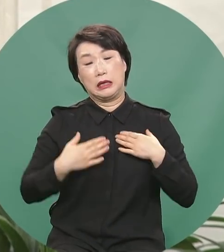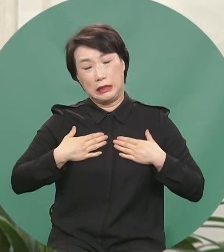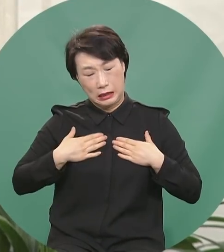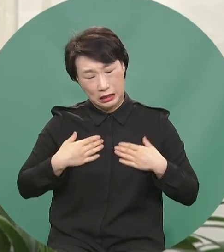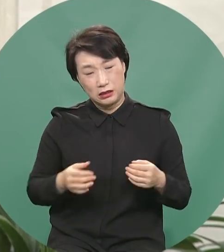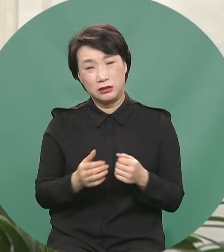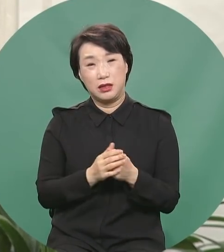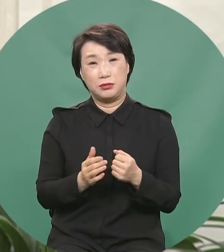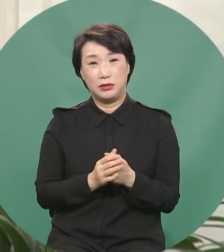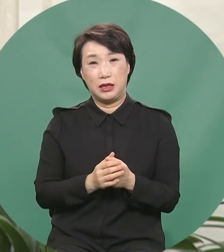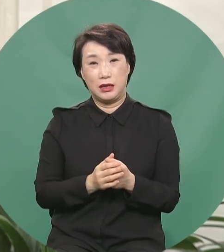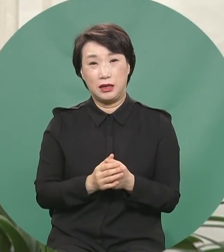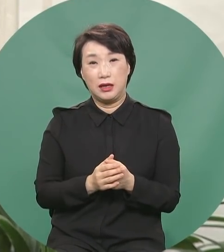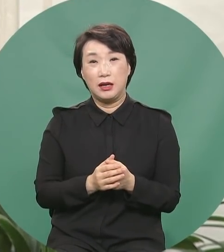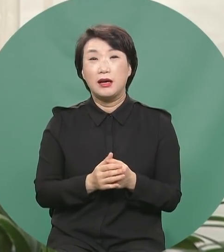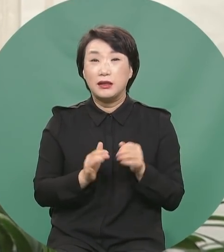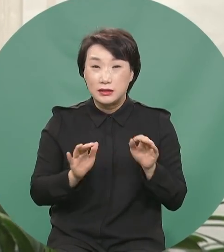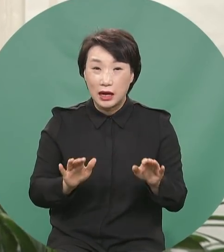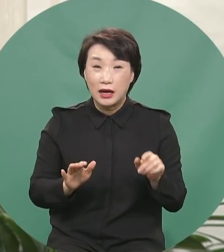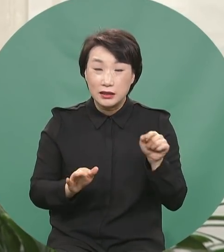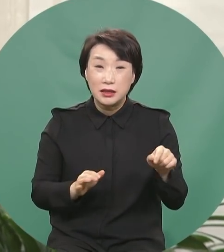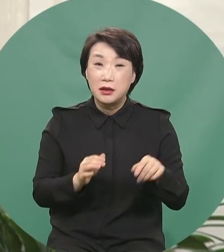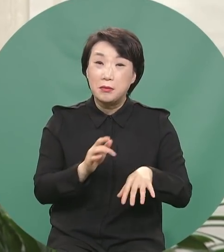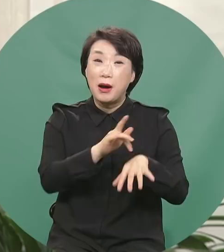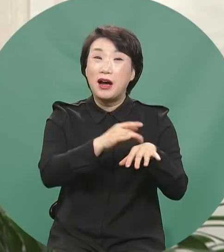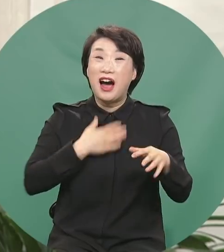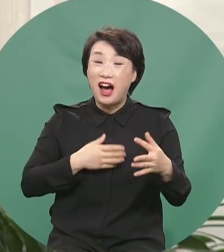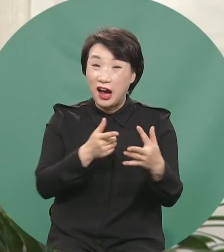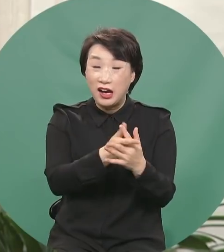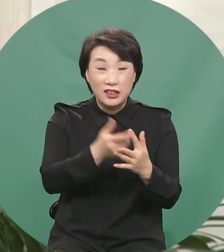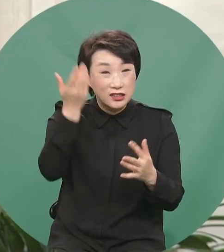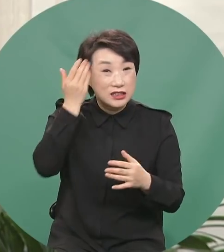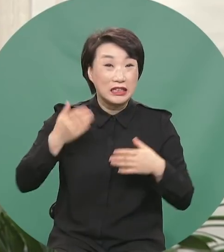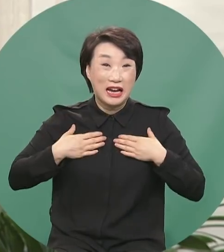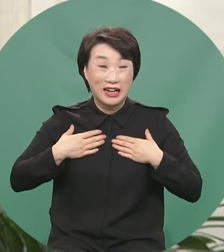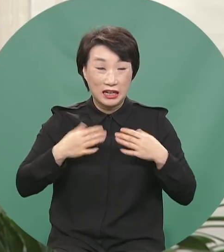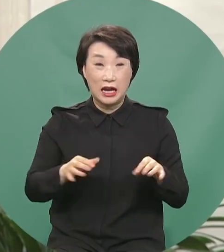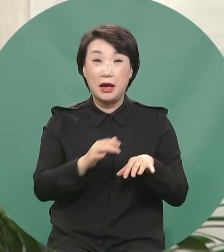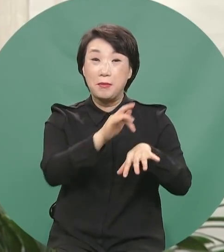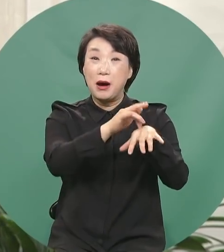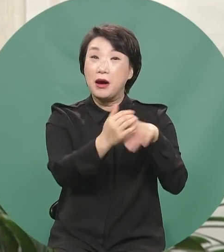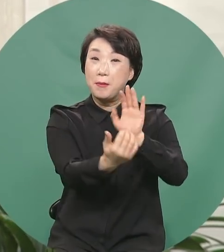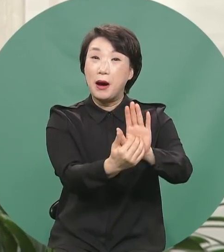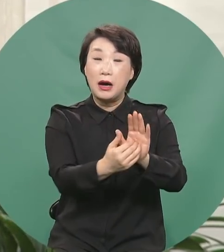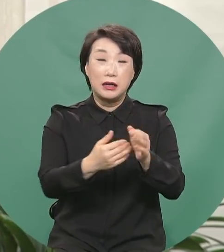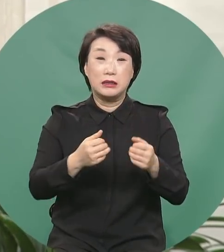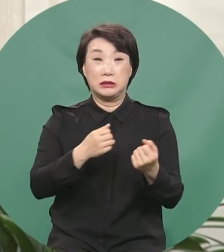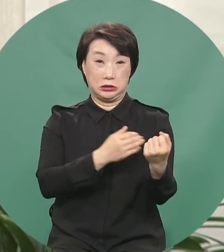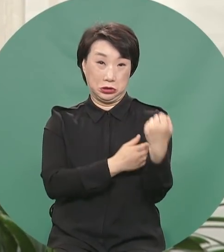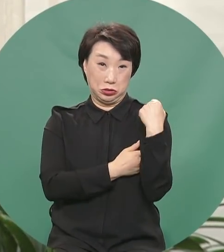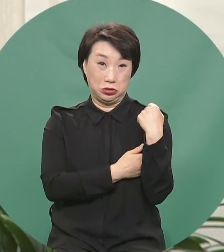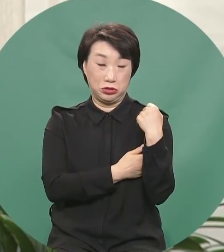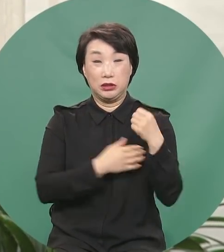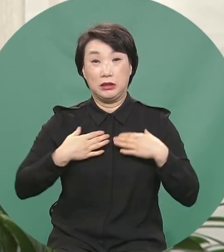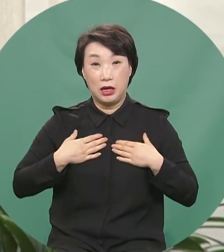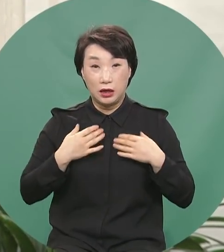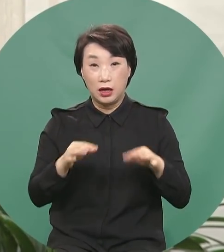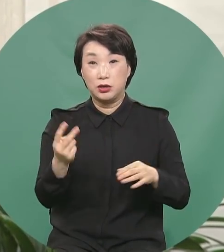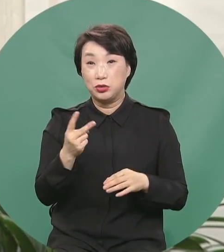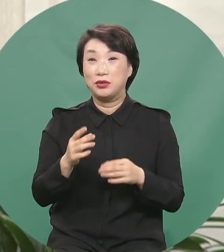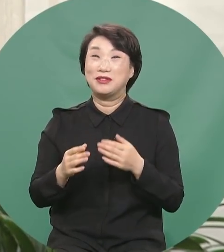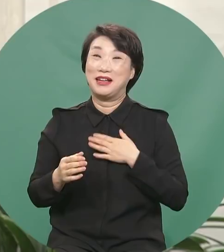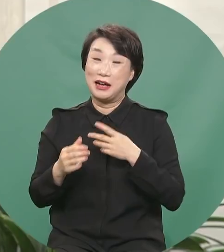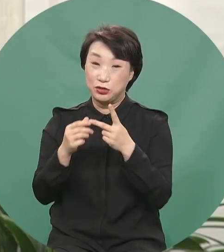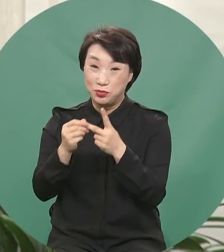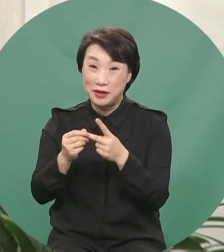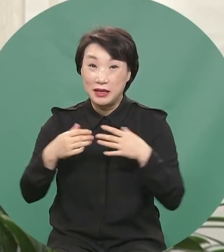약하다. 그를 아는 지식이 약하고 그를 막아낼 능력이 약하다. 또 약한